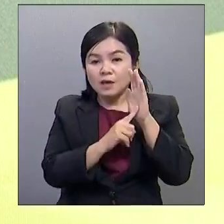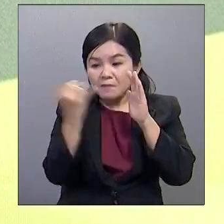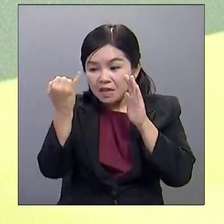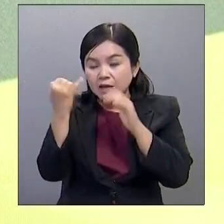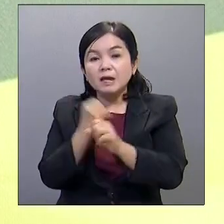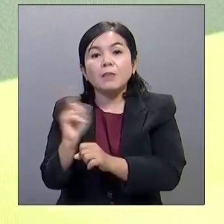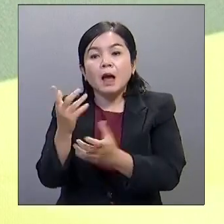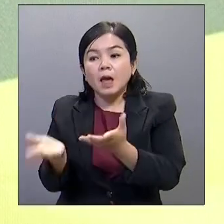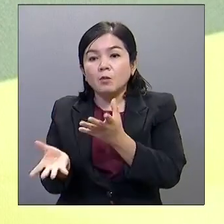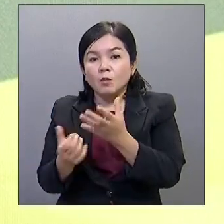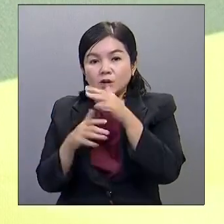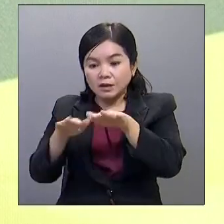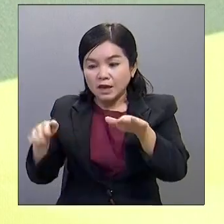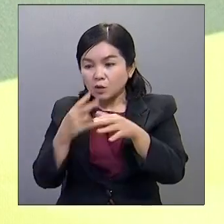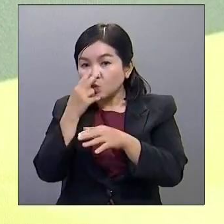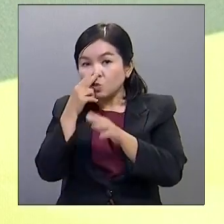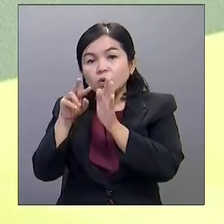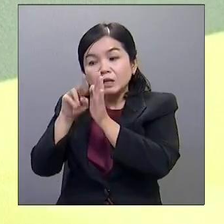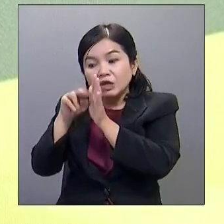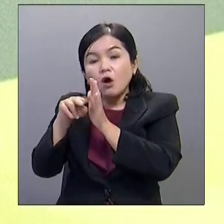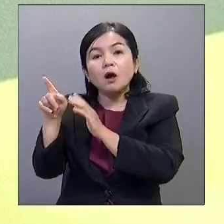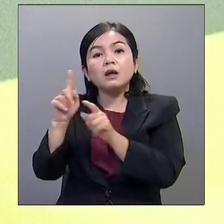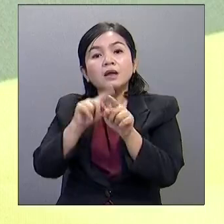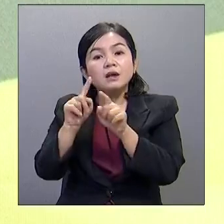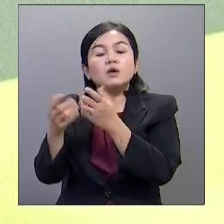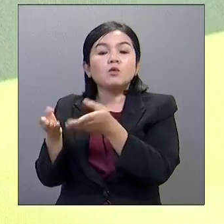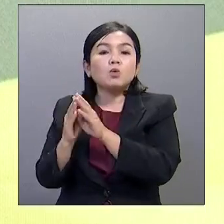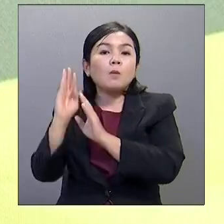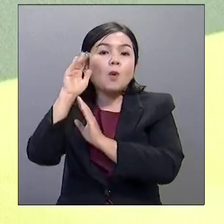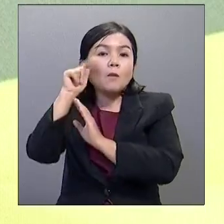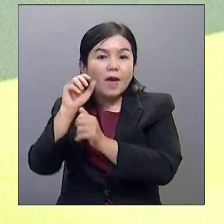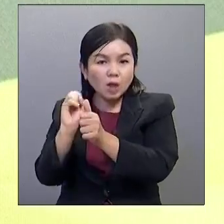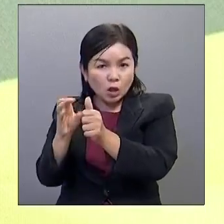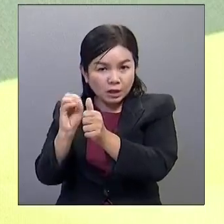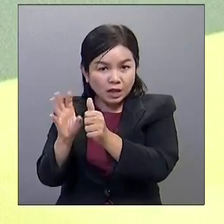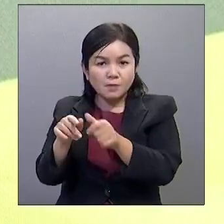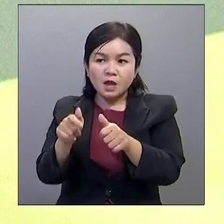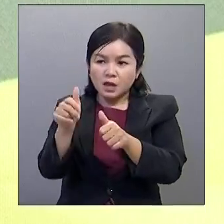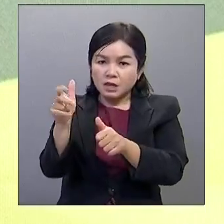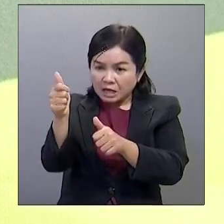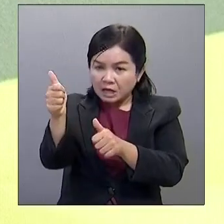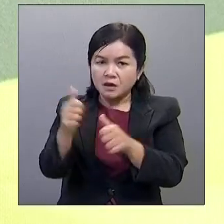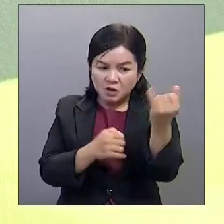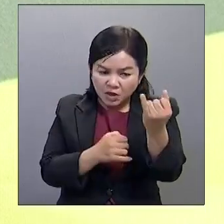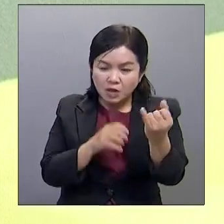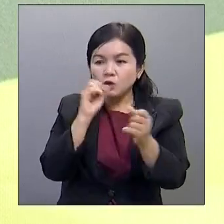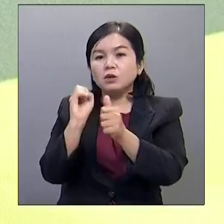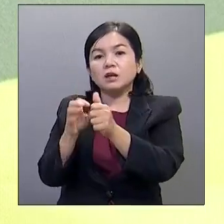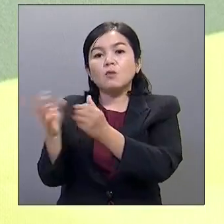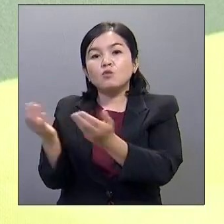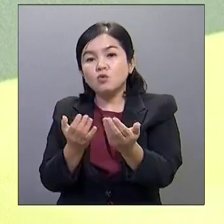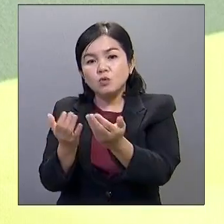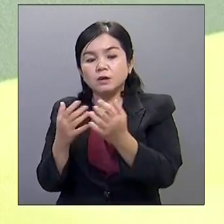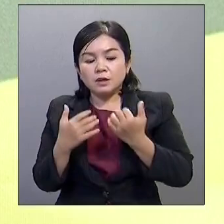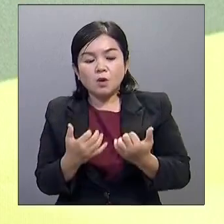อย่างไรเพราะฉะนั้นนะคะในยุคสมัยนี้นะคะคุณผู้ชมก็ต้องมีคุณผู้ปกครองเนี่ยคอยบอกว่าสิ่งนี้ควรดูสิ่งนี้ไม่ควรดูล่าสุดนะคะ